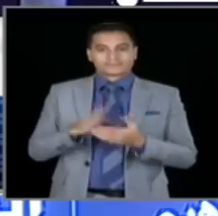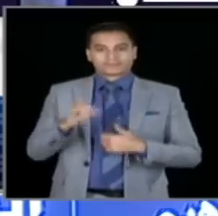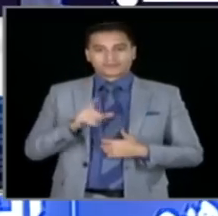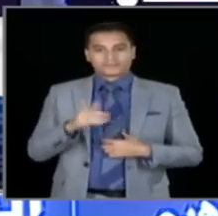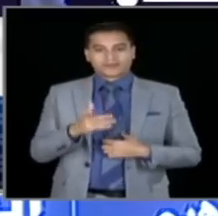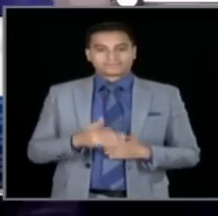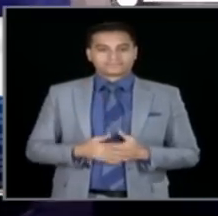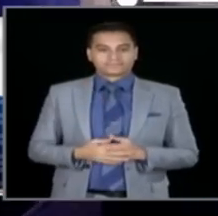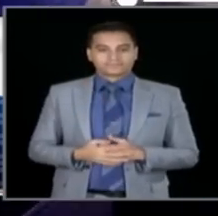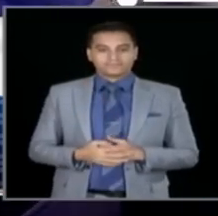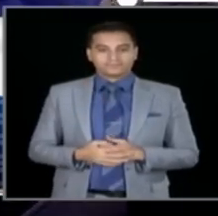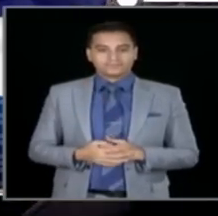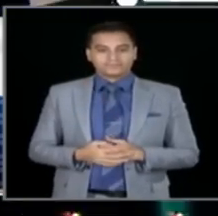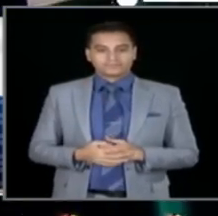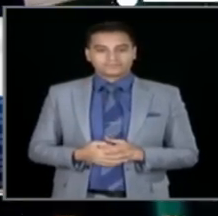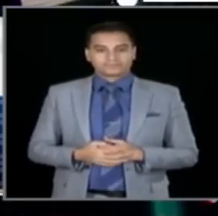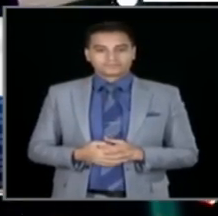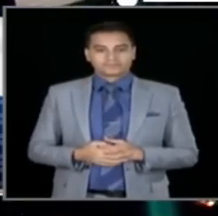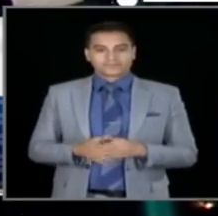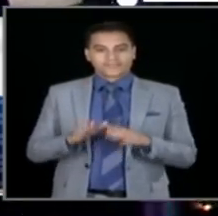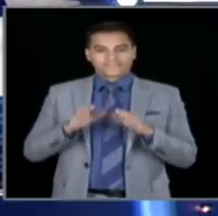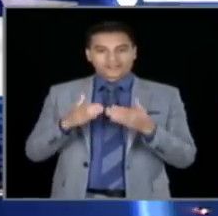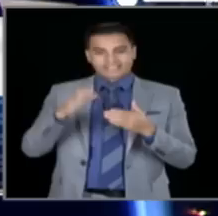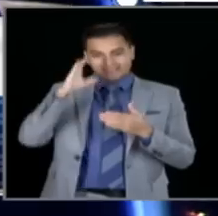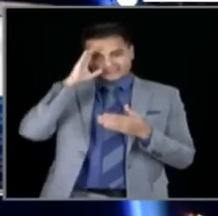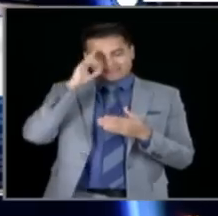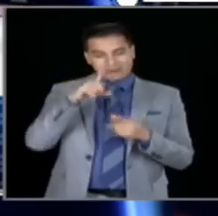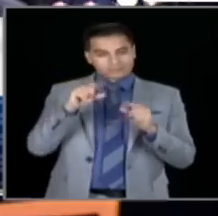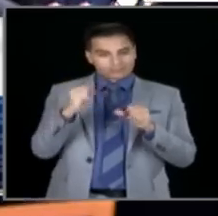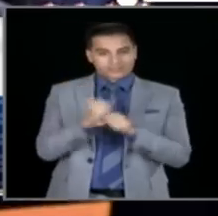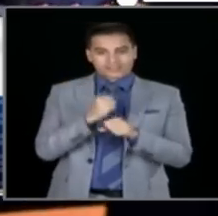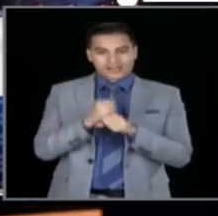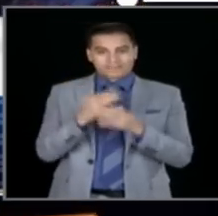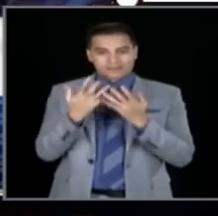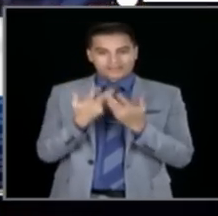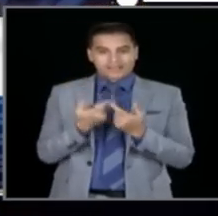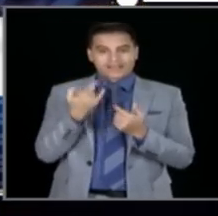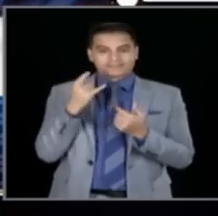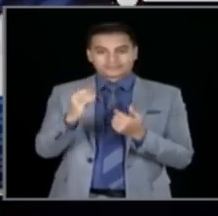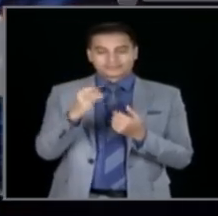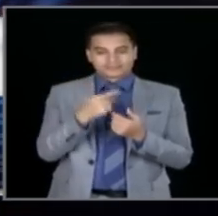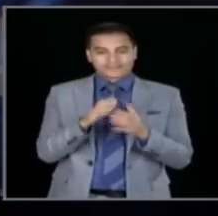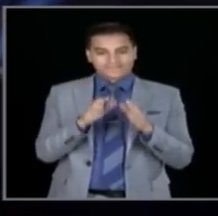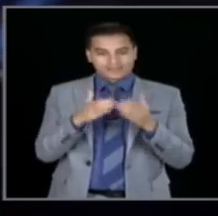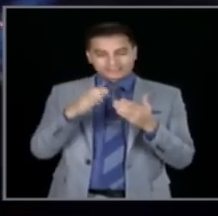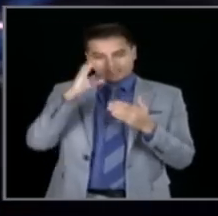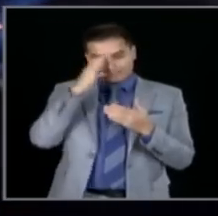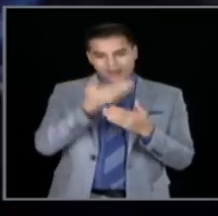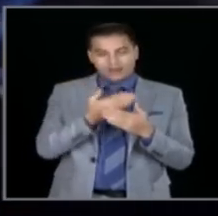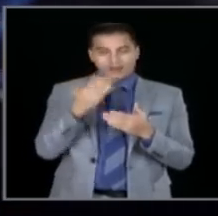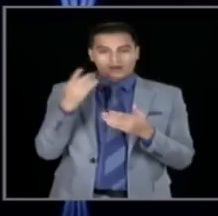صحيحة. فريق الزمالك متألق، والنتيجة 50.